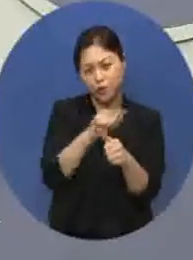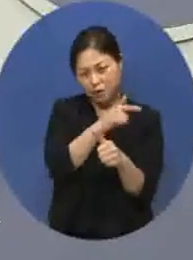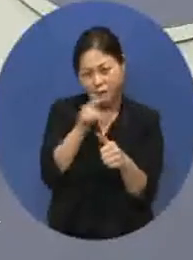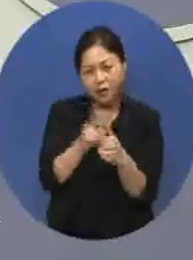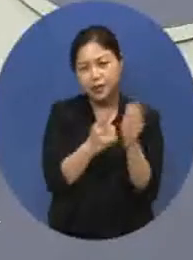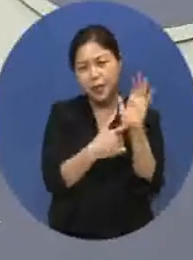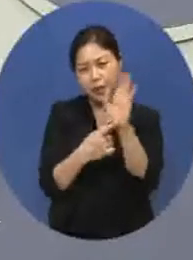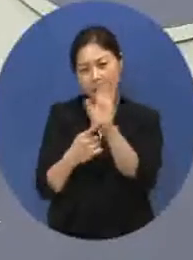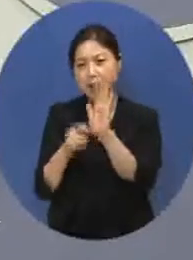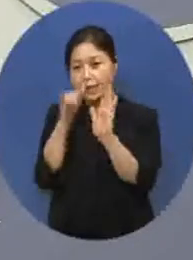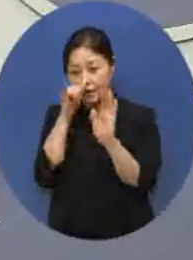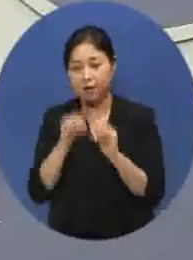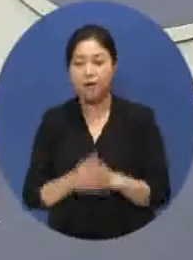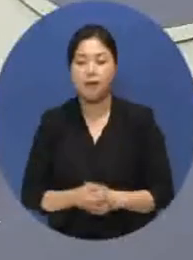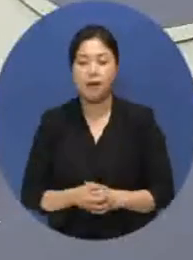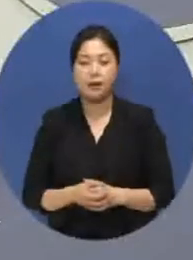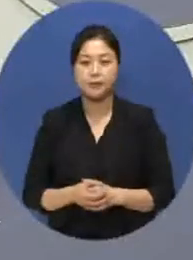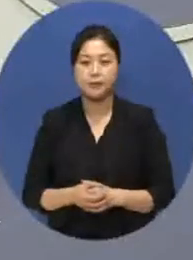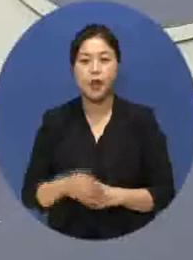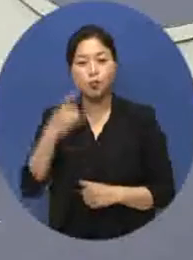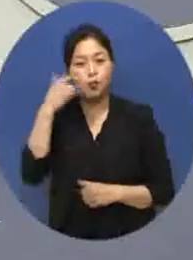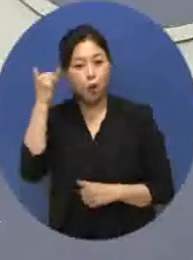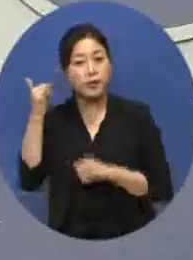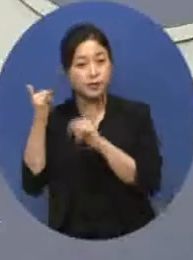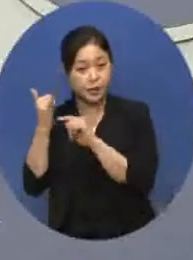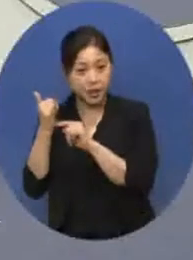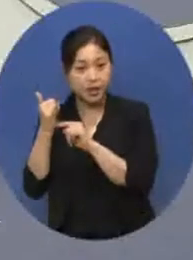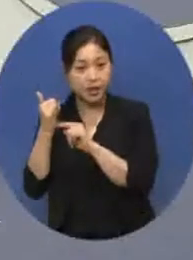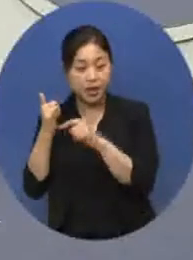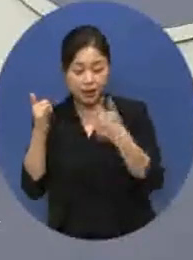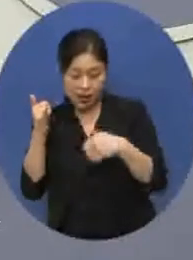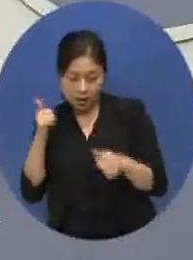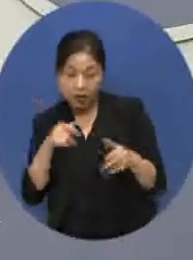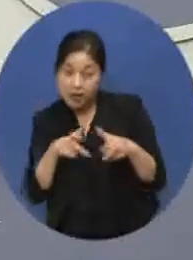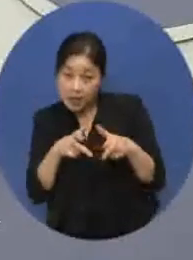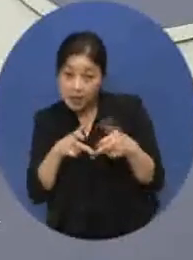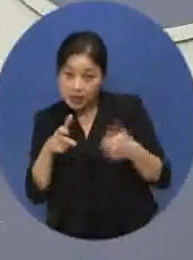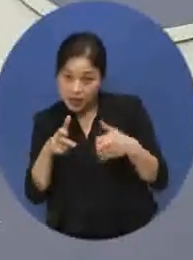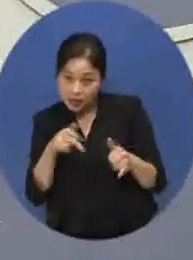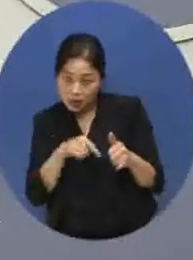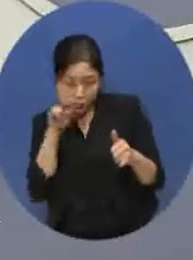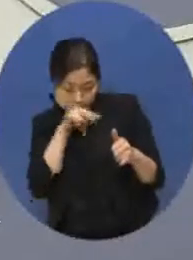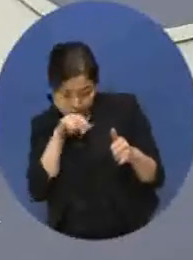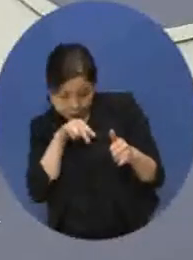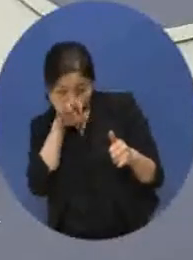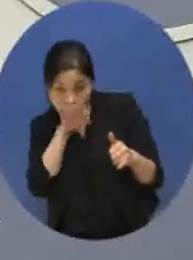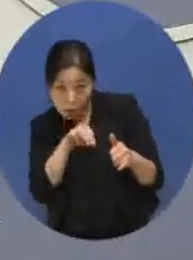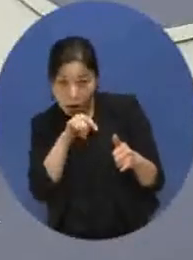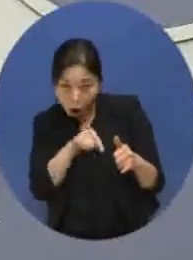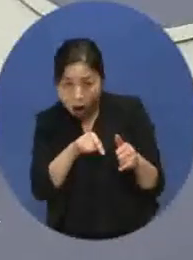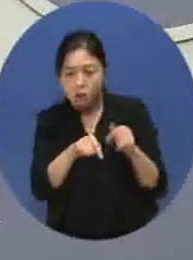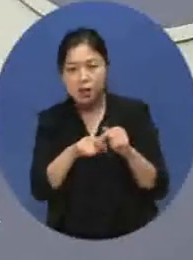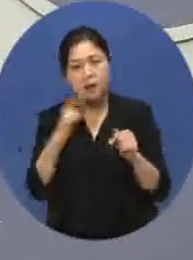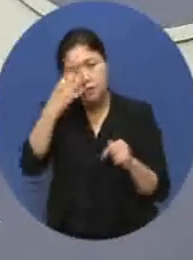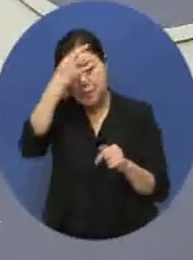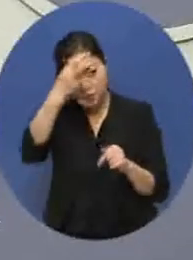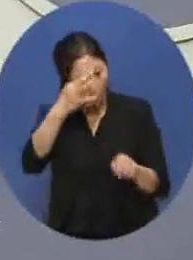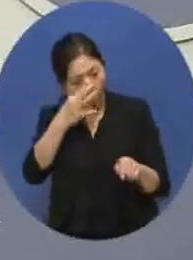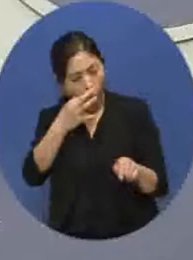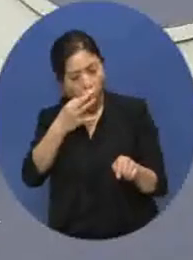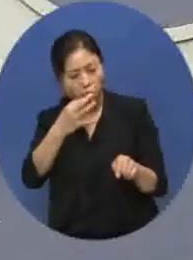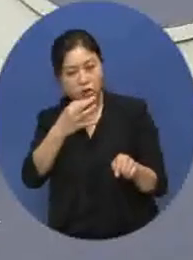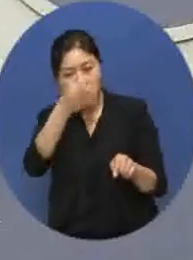열고 그러니까는 부모님이 좀 이렇게 밝게 좀 부지런하게 보시면 그 길이 보일 수 있을 거라고 시작을